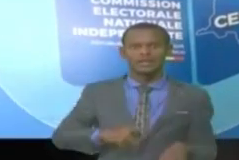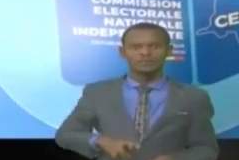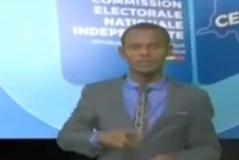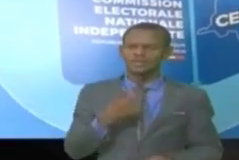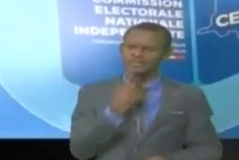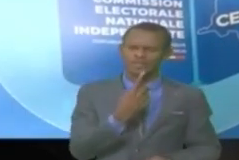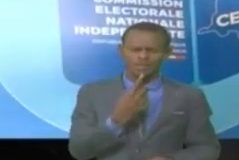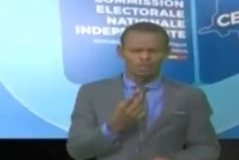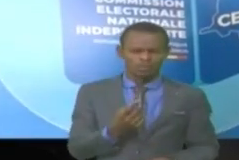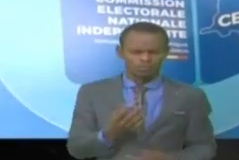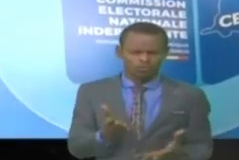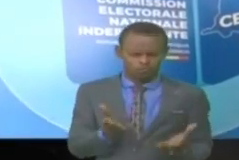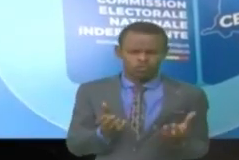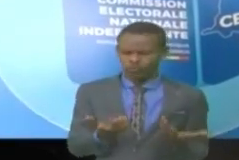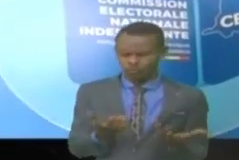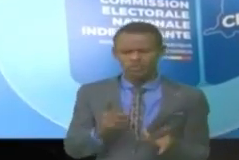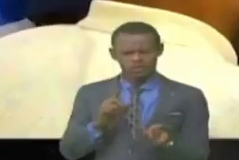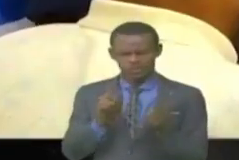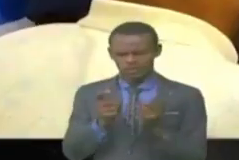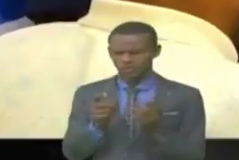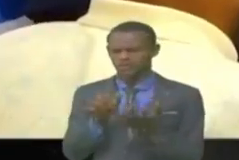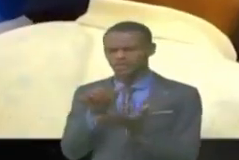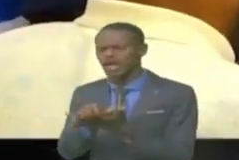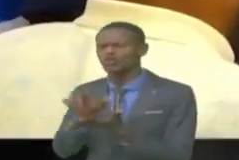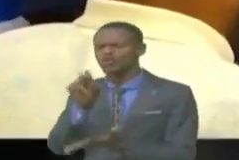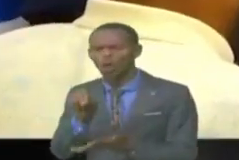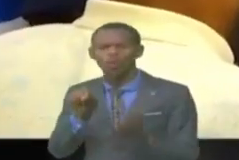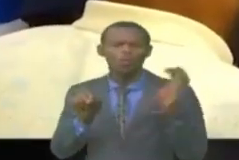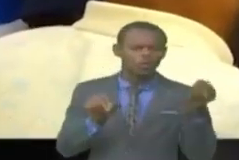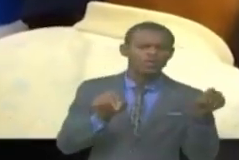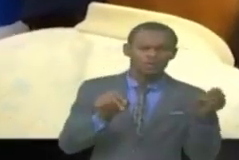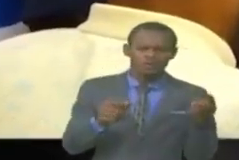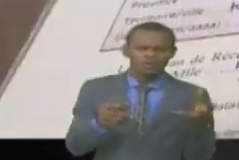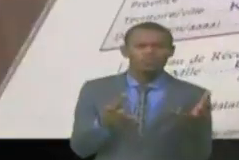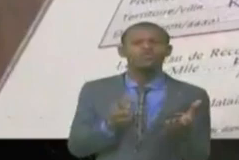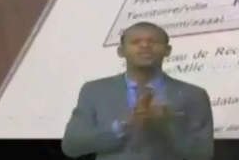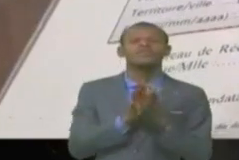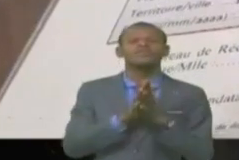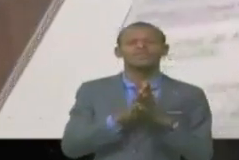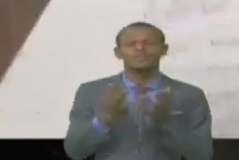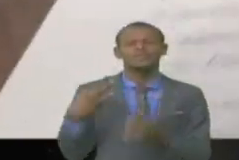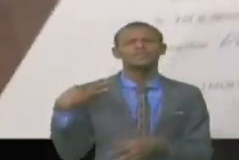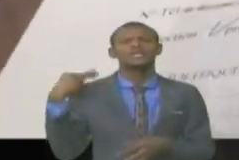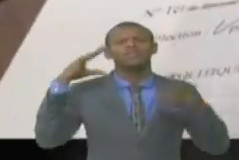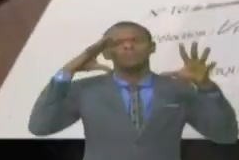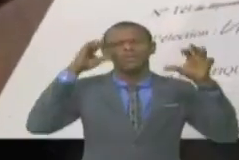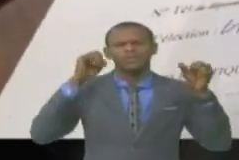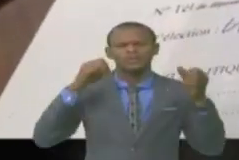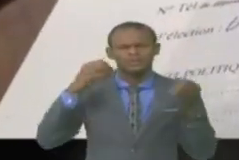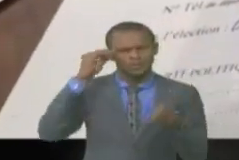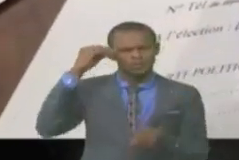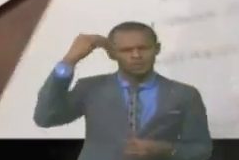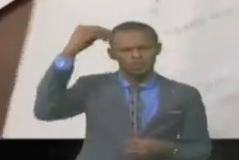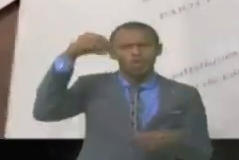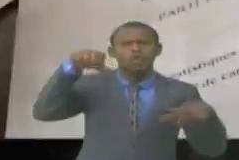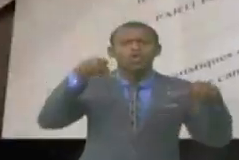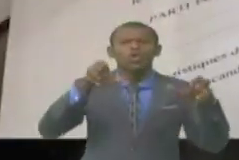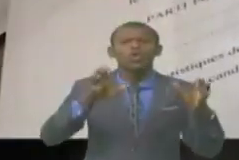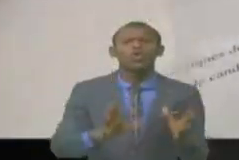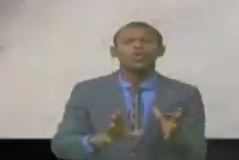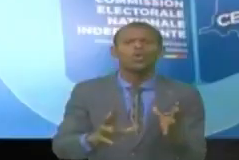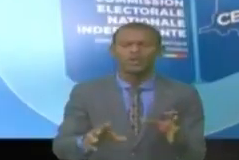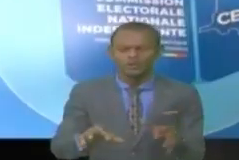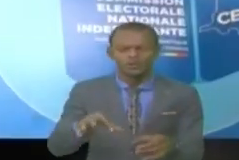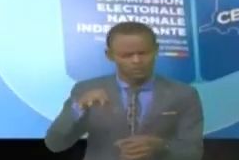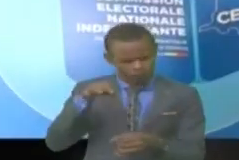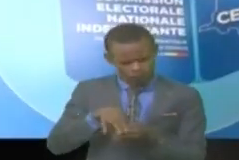j'ai été reçu, j'ai pu déposer ma candidature et je suis candidat et j'espère que les Congolais vont voter pour moi. Il faut jouer le jeu, c'est une fois tous les